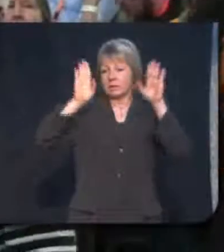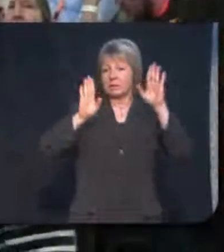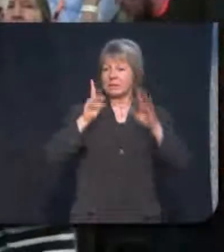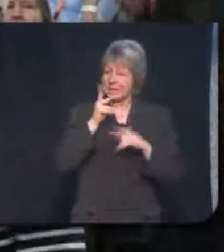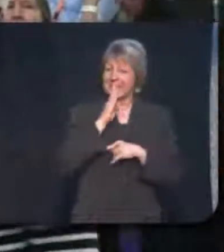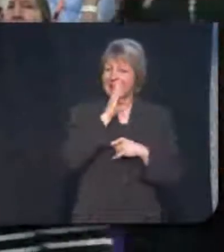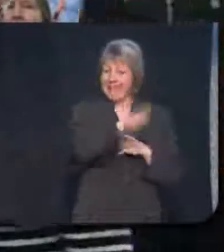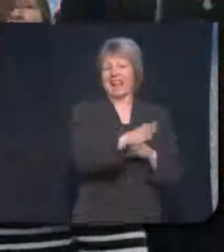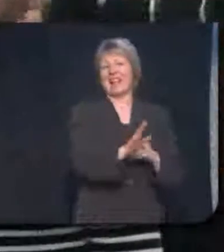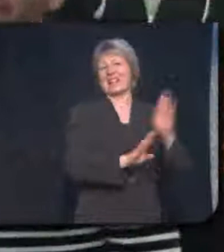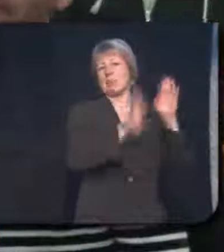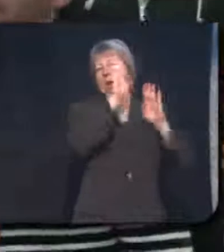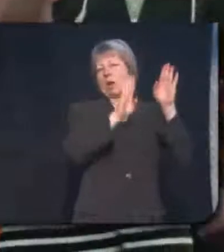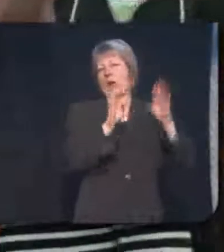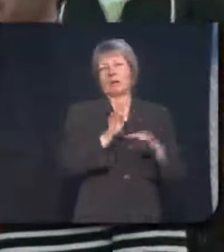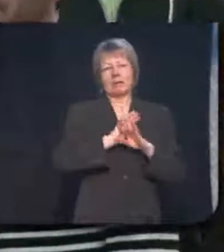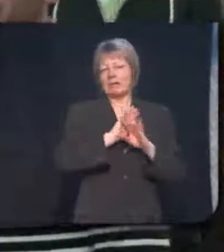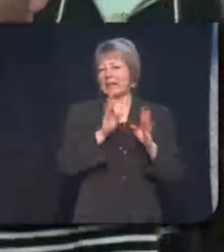direktdemokratisch